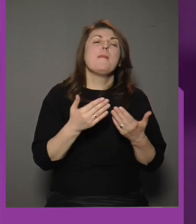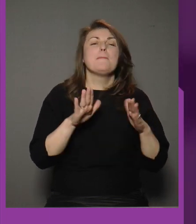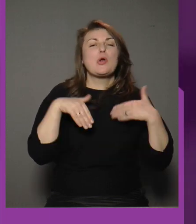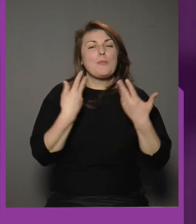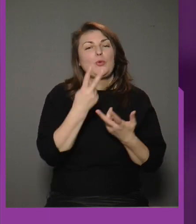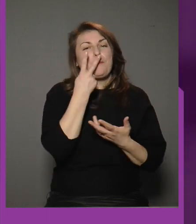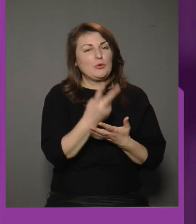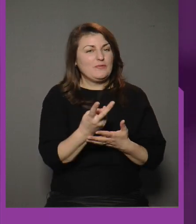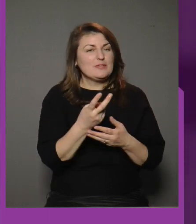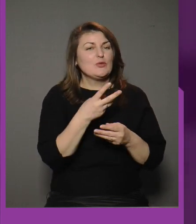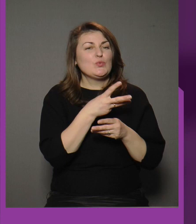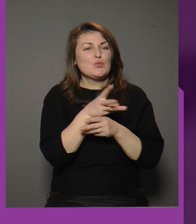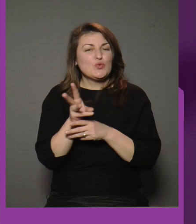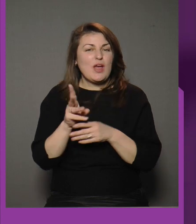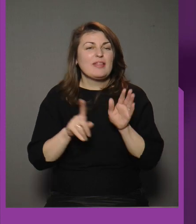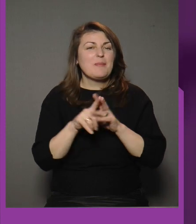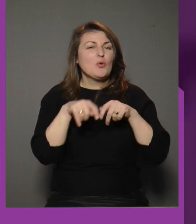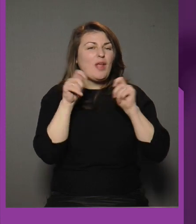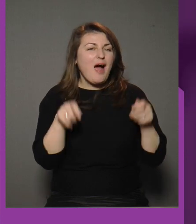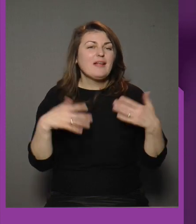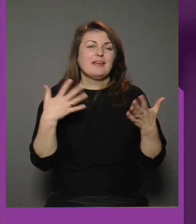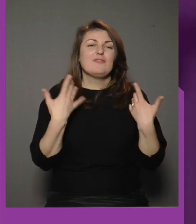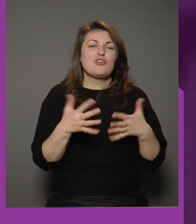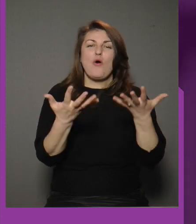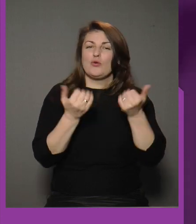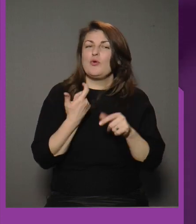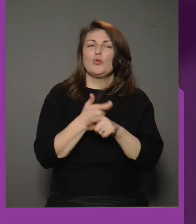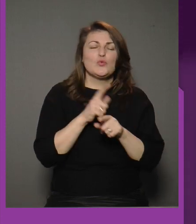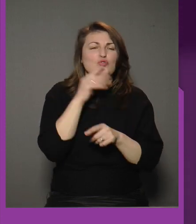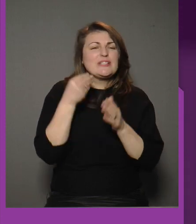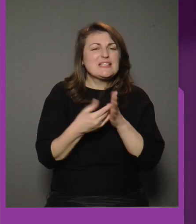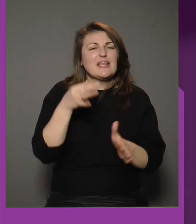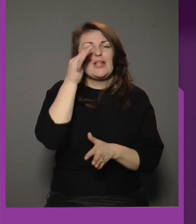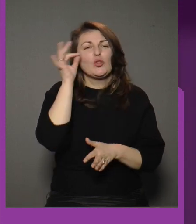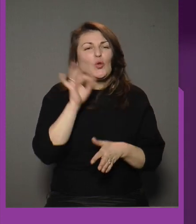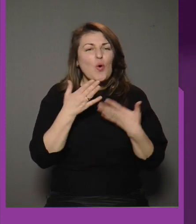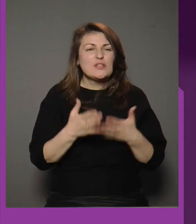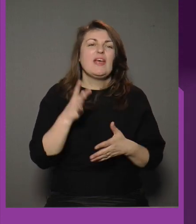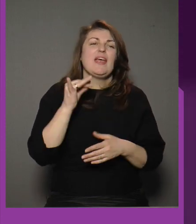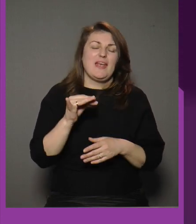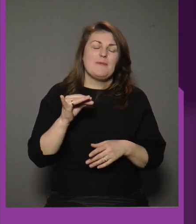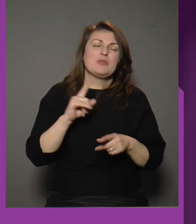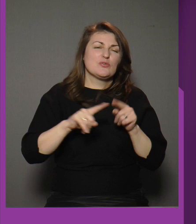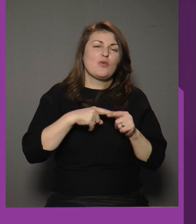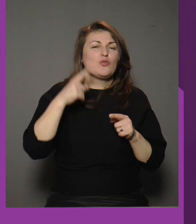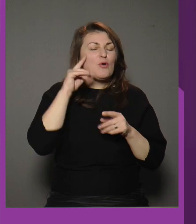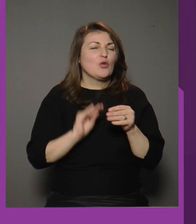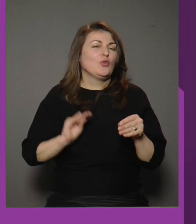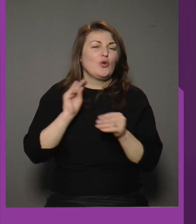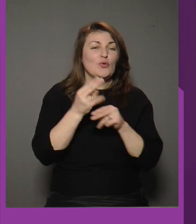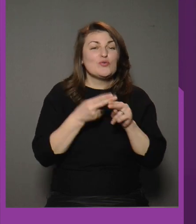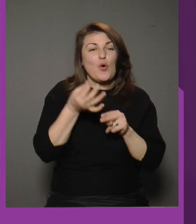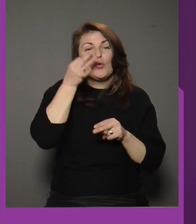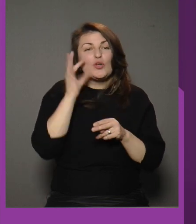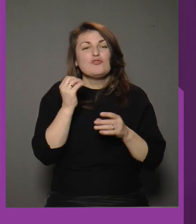подивитися сюжет. Дебютанти, які вже отримали і дуже цінний досвід, і скоро, я впевнений, додадуть до цього досвіду ще